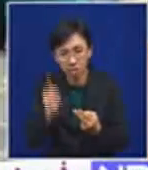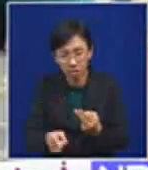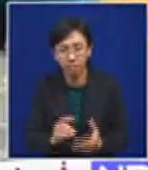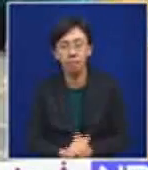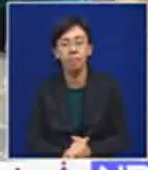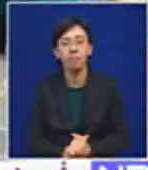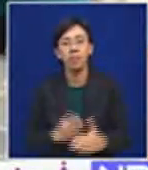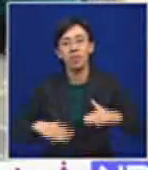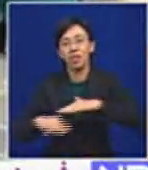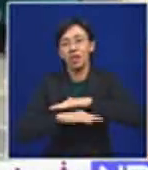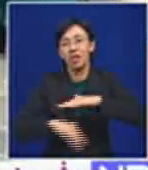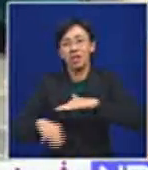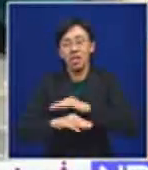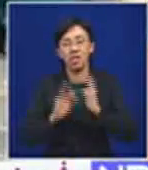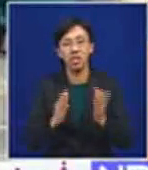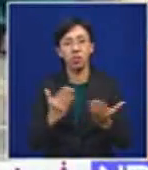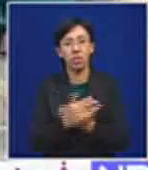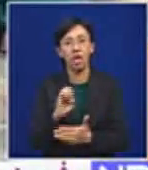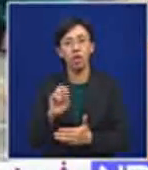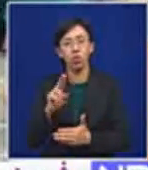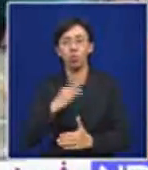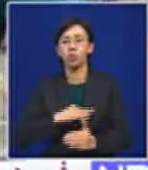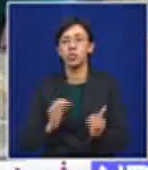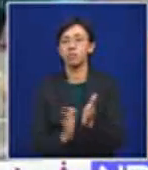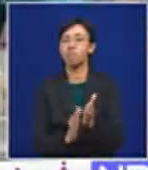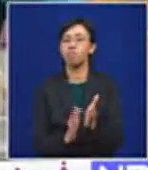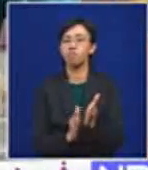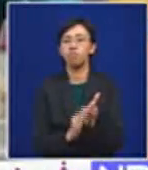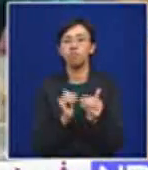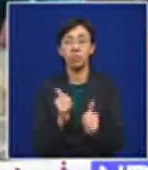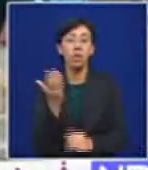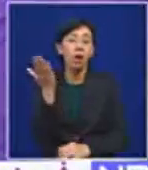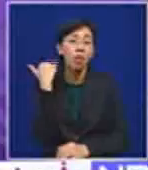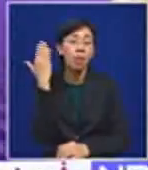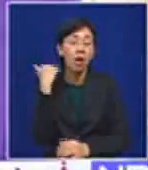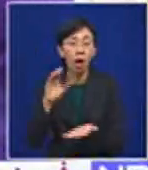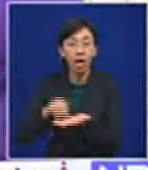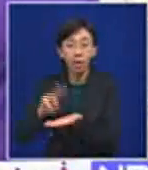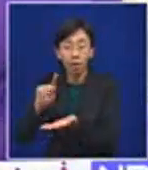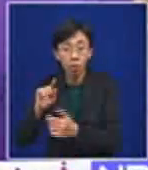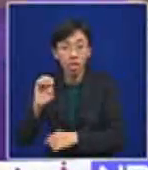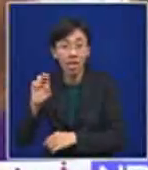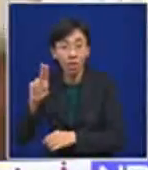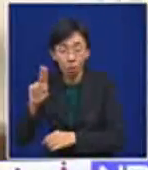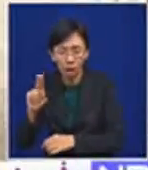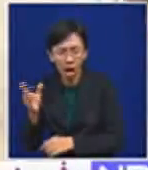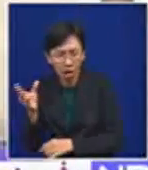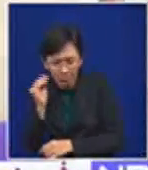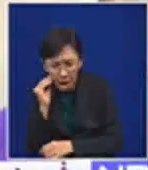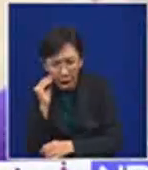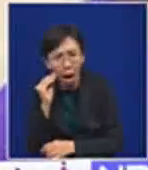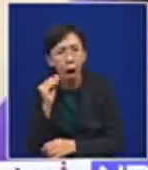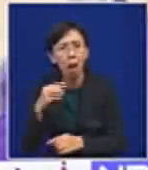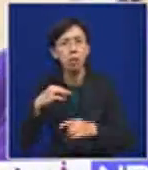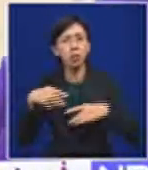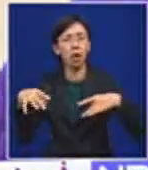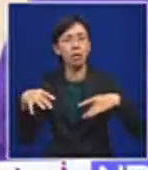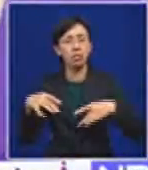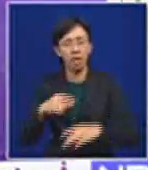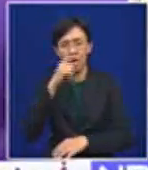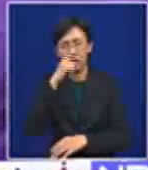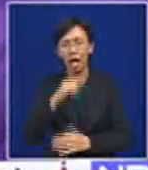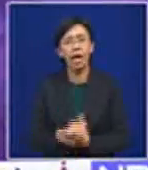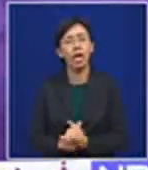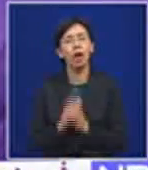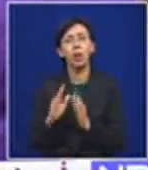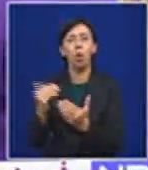เป็นหนึ่งในข้อมูลที่ผู้แทน EU ชื่นชมเพราะก่อนหน้านี้ข้อมูลที่ EU ได้รับกลับตรงกันข้ามทำให้ไทยถูกกล่าวห